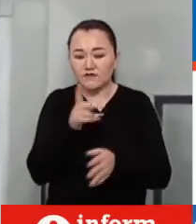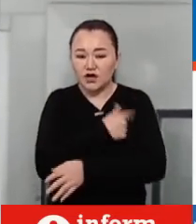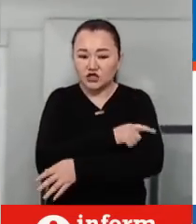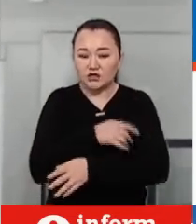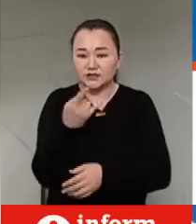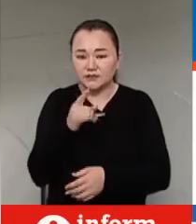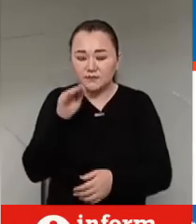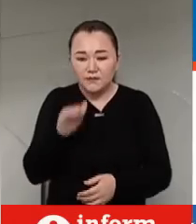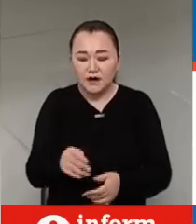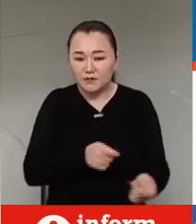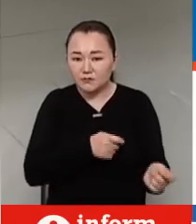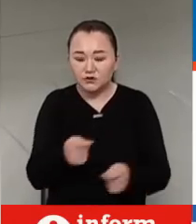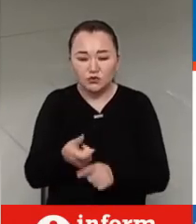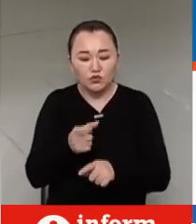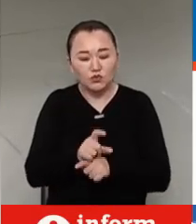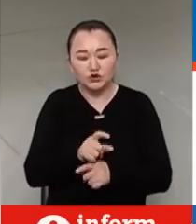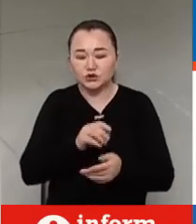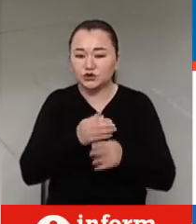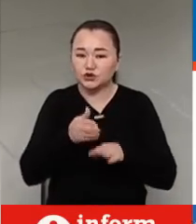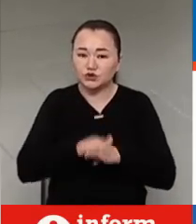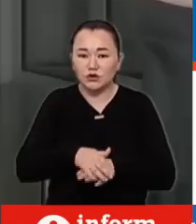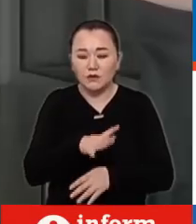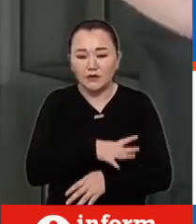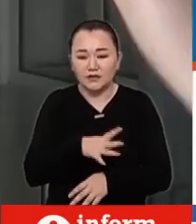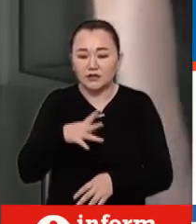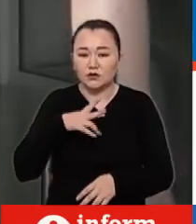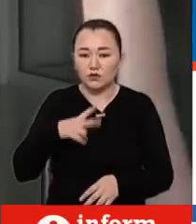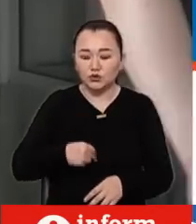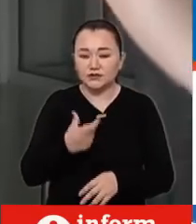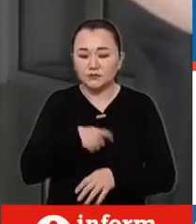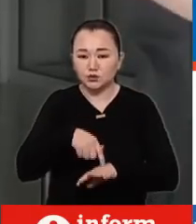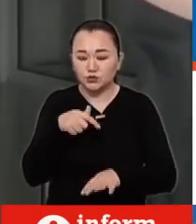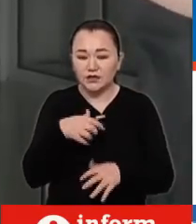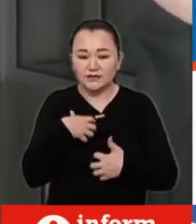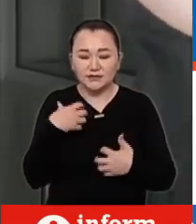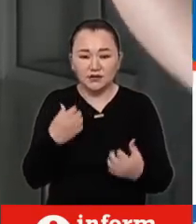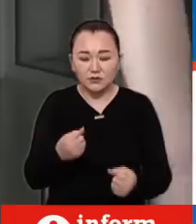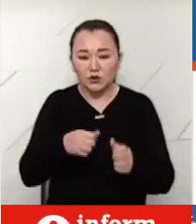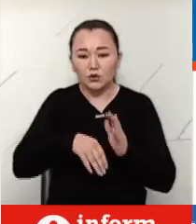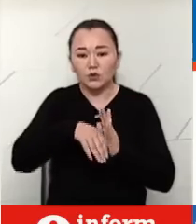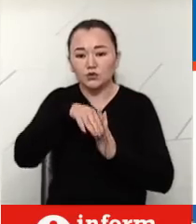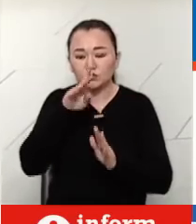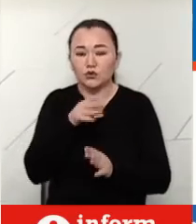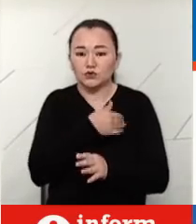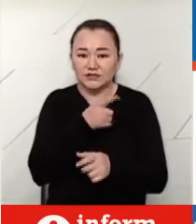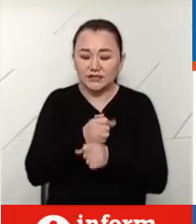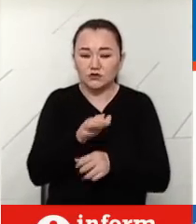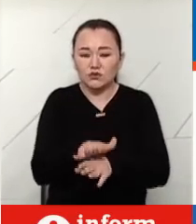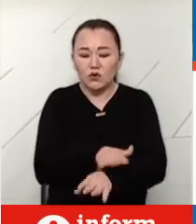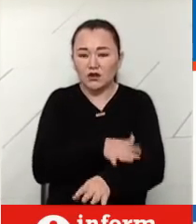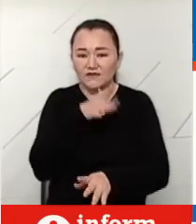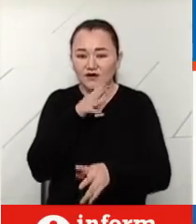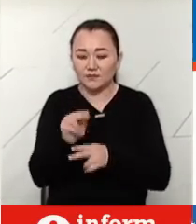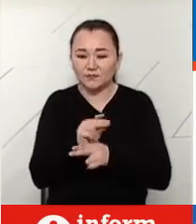қызды ауруханаға келгенде жағдайы тіпті қиын болған дейді. Айтуларынша аярудың денсаулығы қалыпқа келу үшін ұзақ уақыт